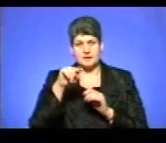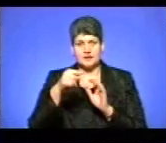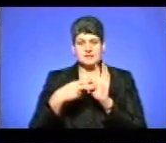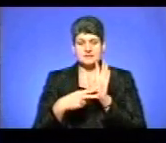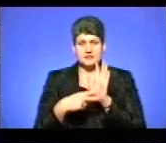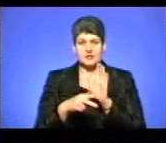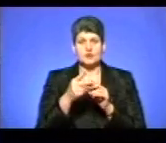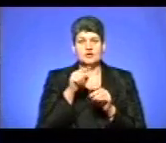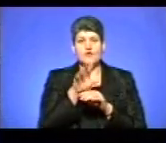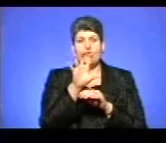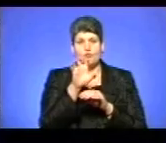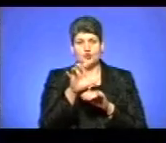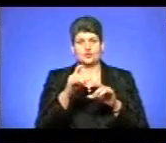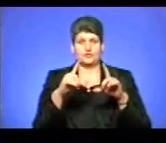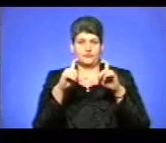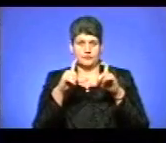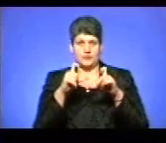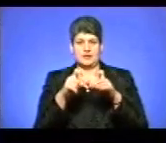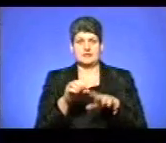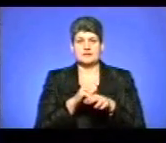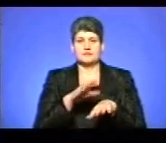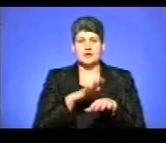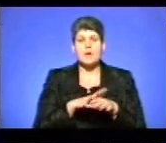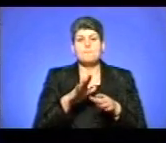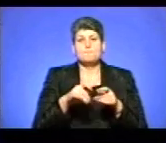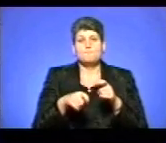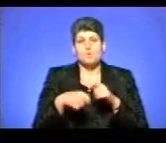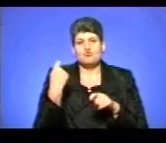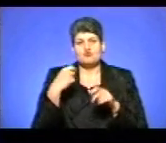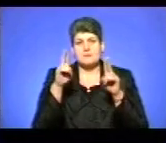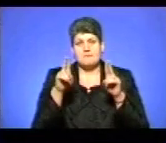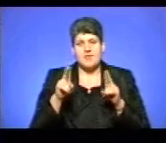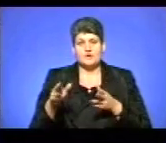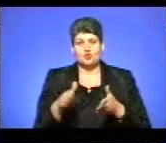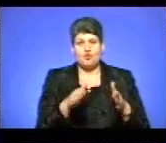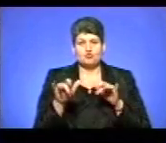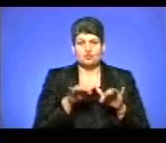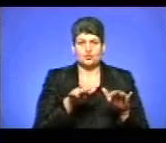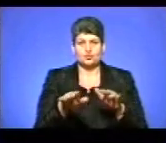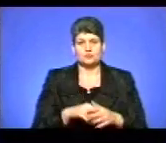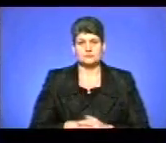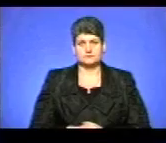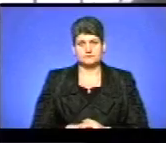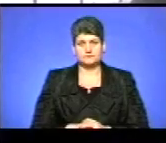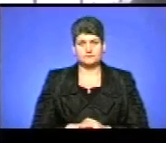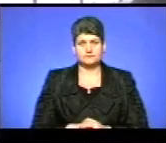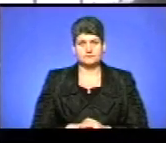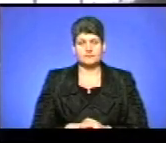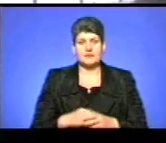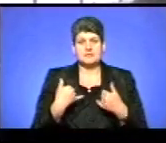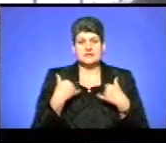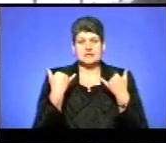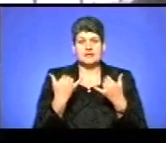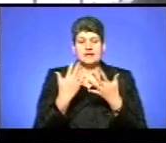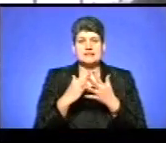означає фото-відеофіксування порушень правил дорожнього руху. Детальніше у сюжеті Богдана Буденчука. Ми знаходимося